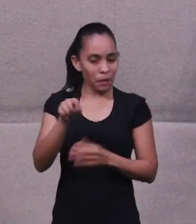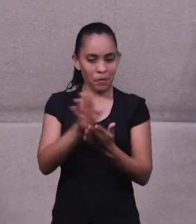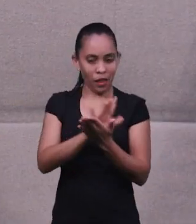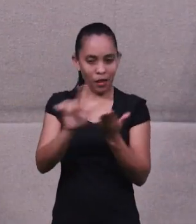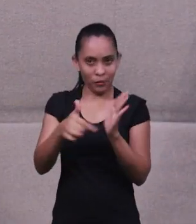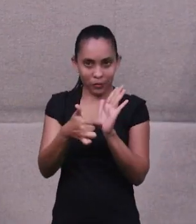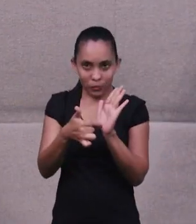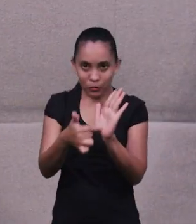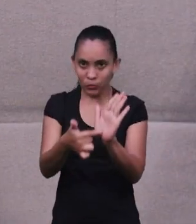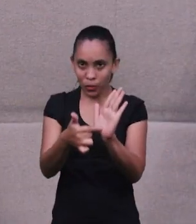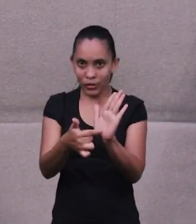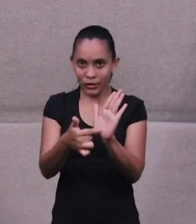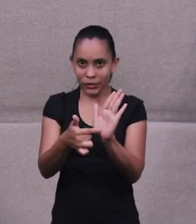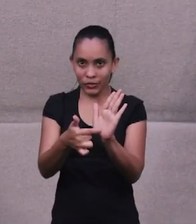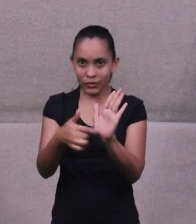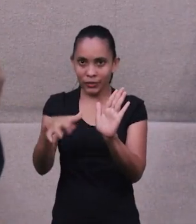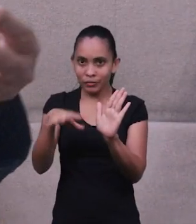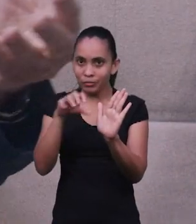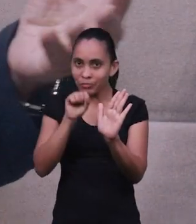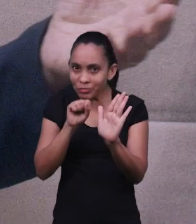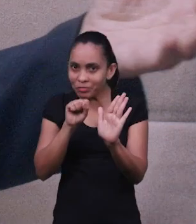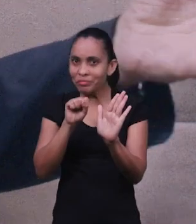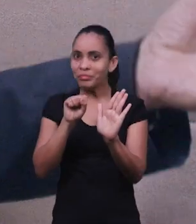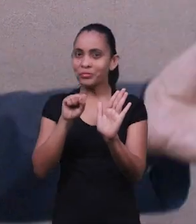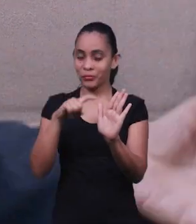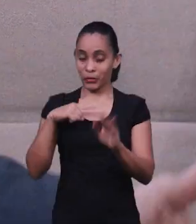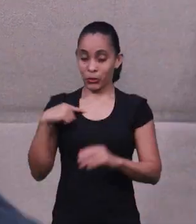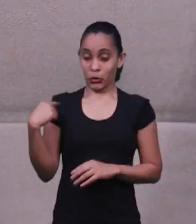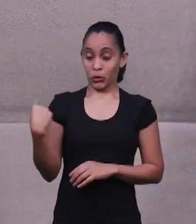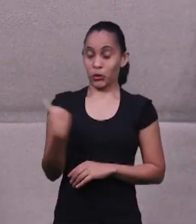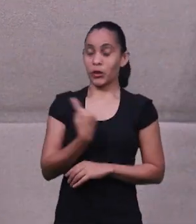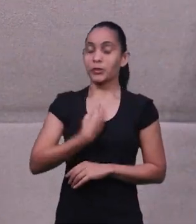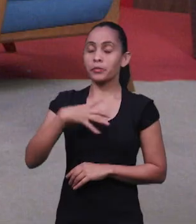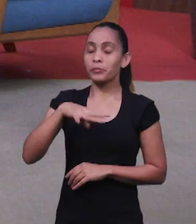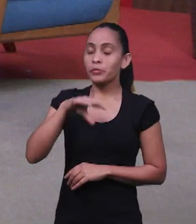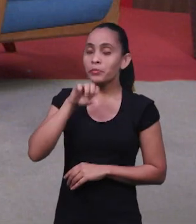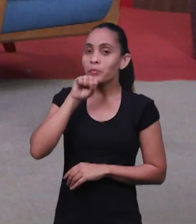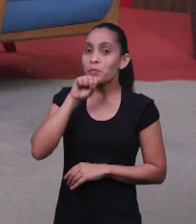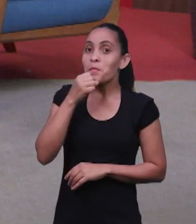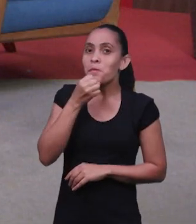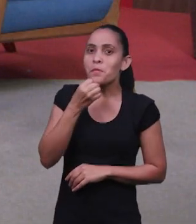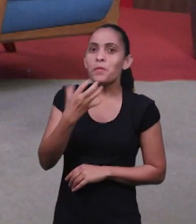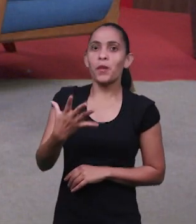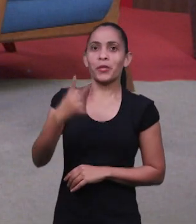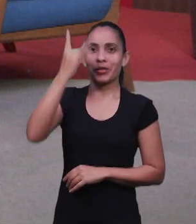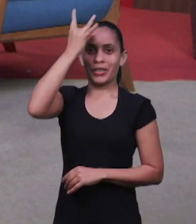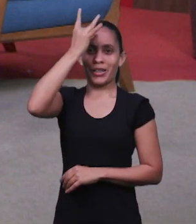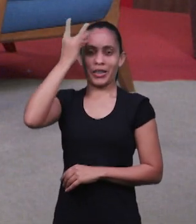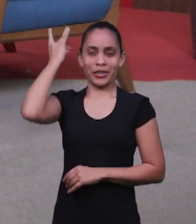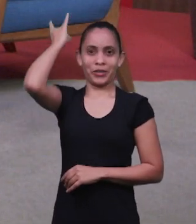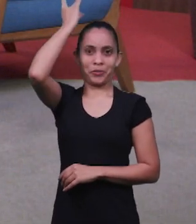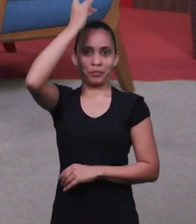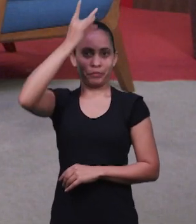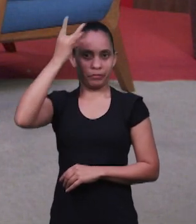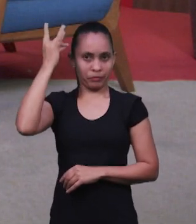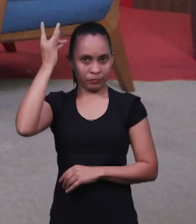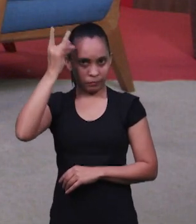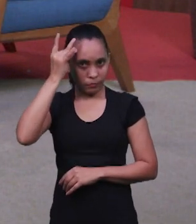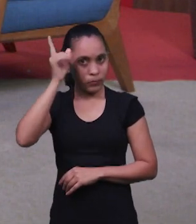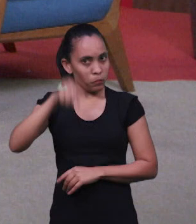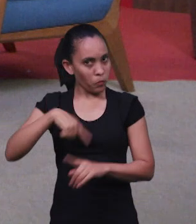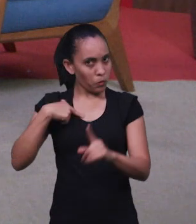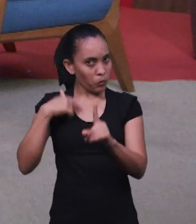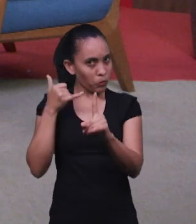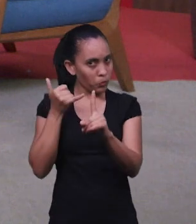parole parle que nous portons la bonne odeur de Christ. Et cela fait partie